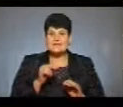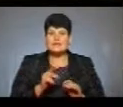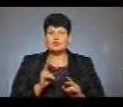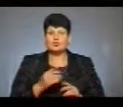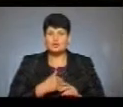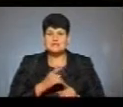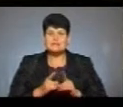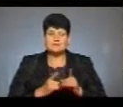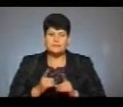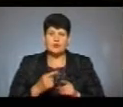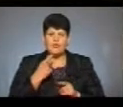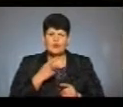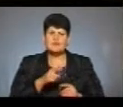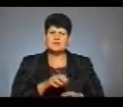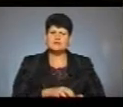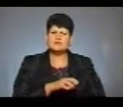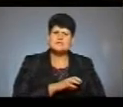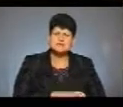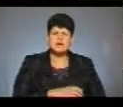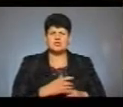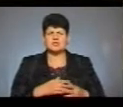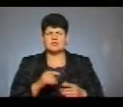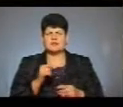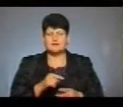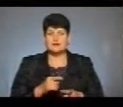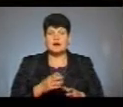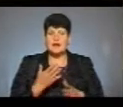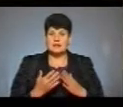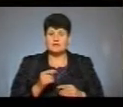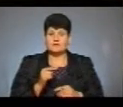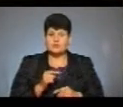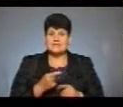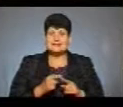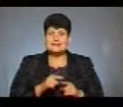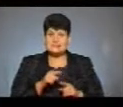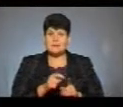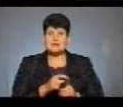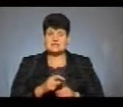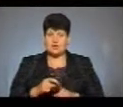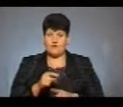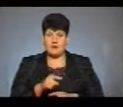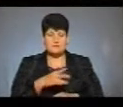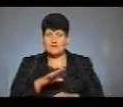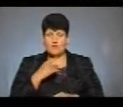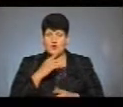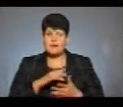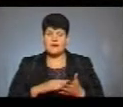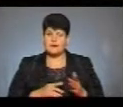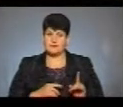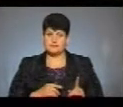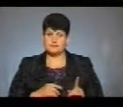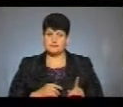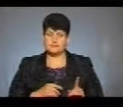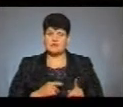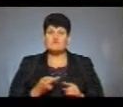зміни сьогодні стверджують, він радянський, він комуністичний. Але вони за цими словами не говорять далі. В